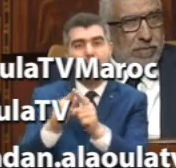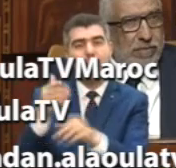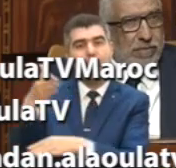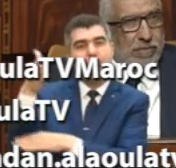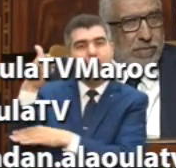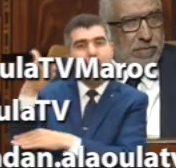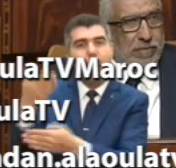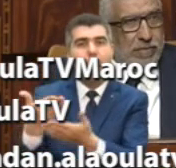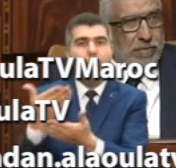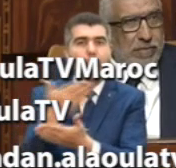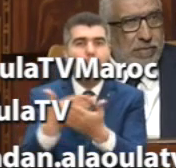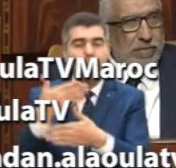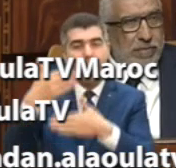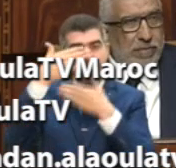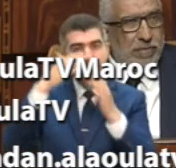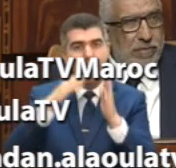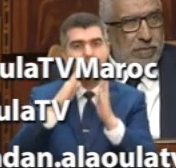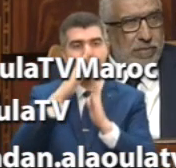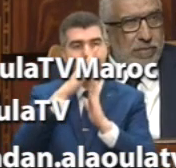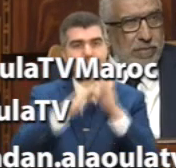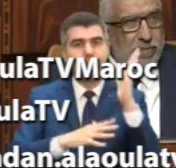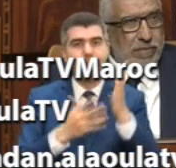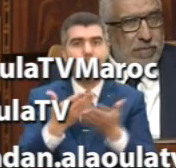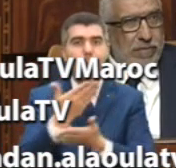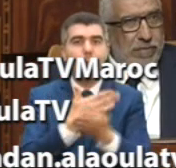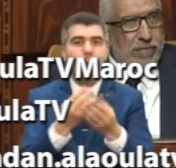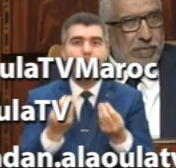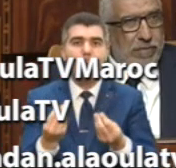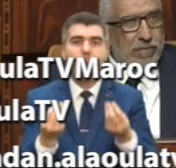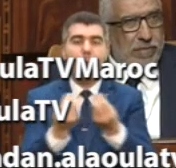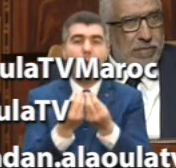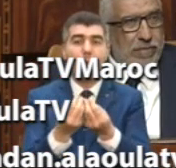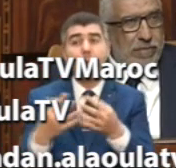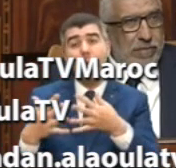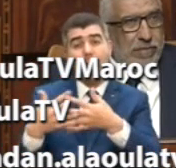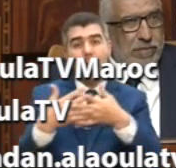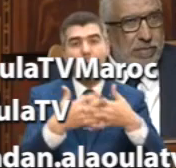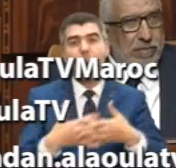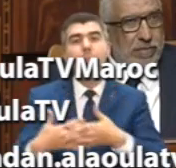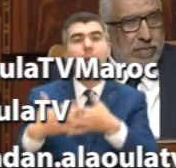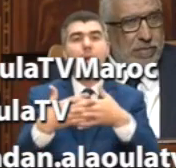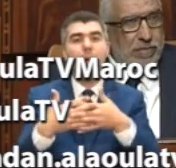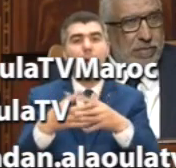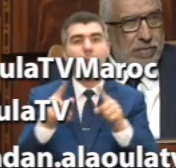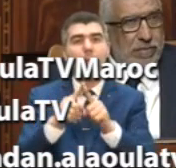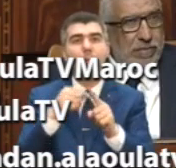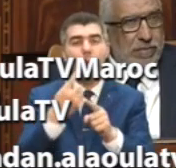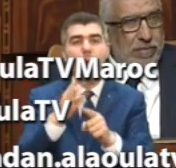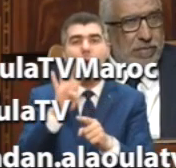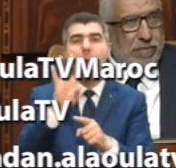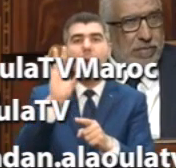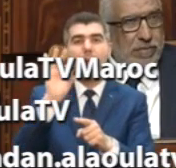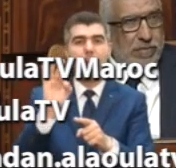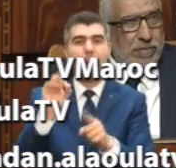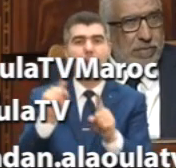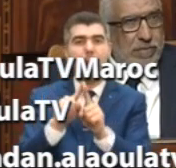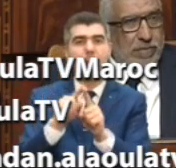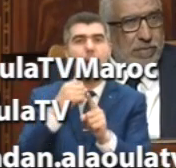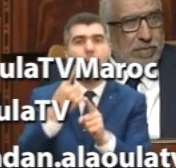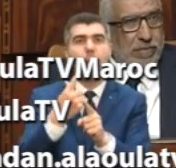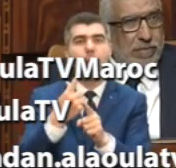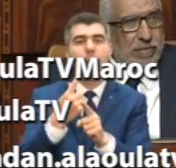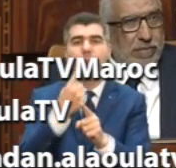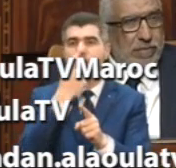المغربية تدعم الحق الفلسطيني. ما معنى أن الإدارة الأمريكية تأخذ أكثر من 40 قرار فيتو ضد